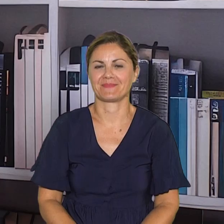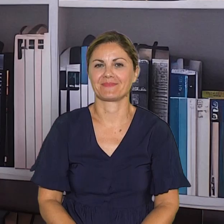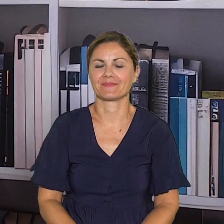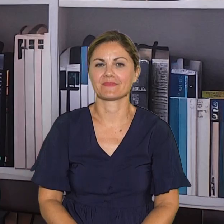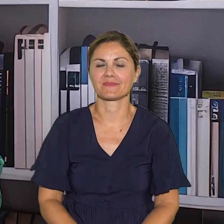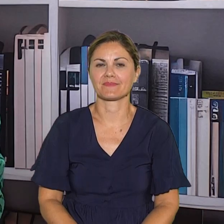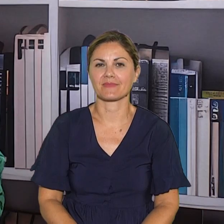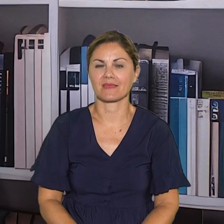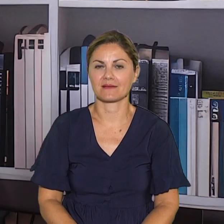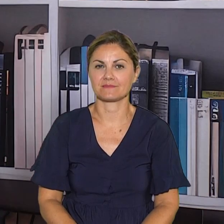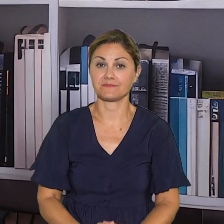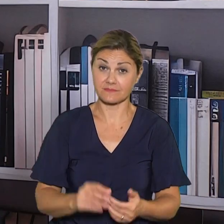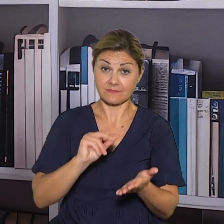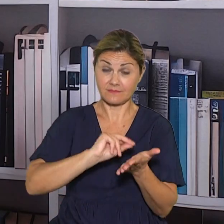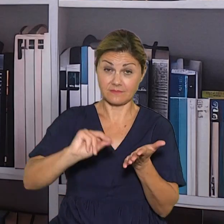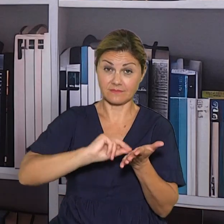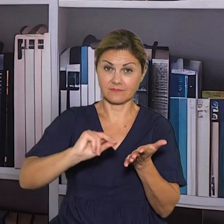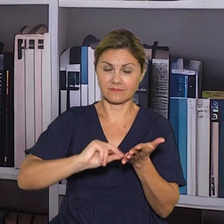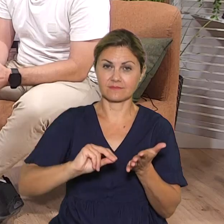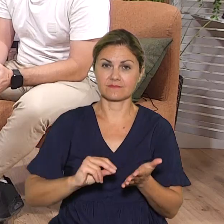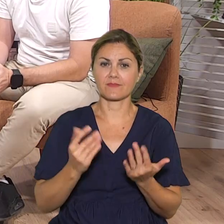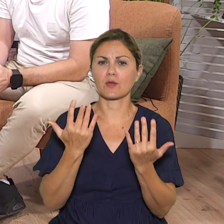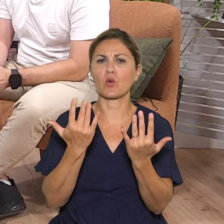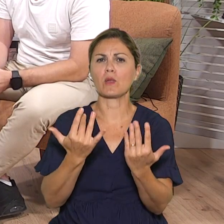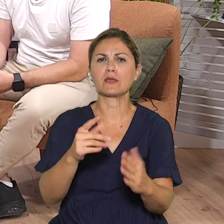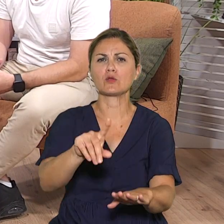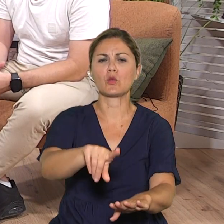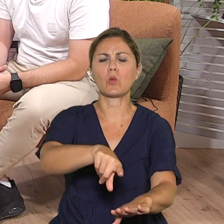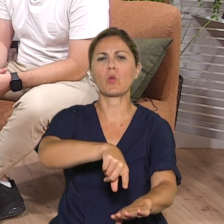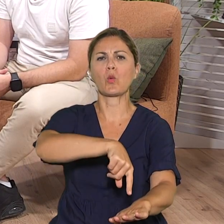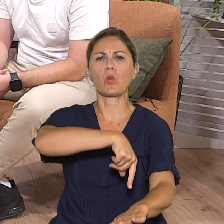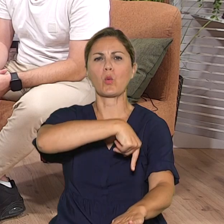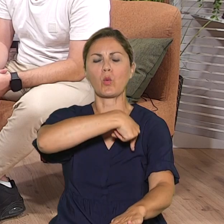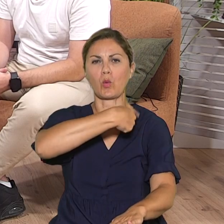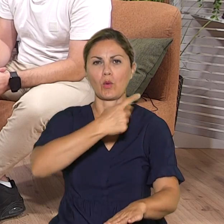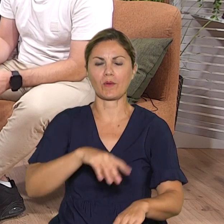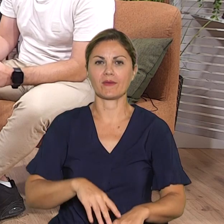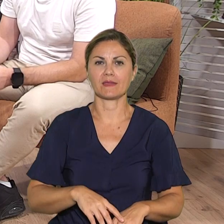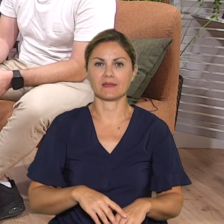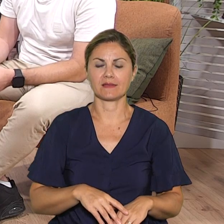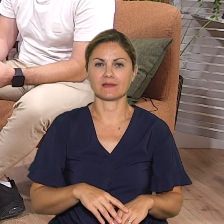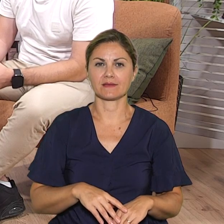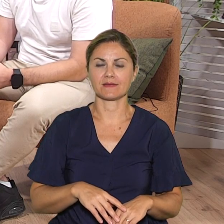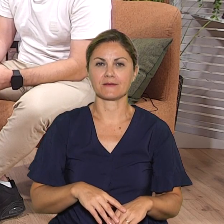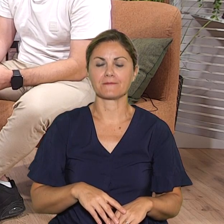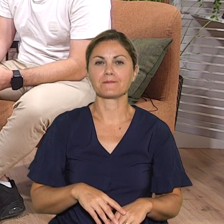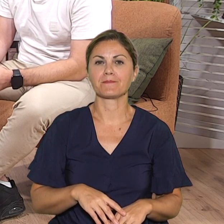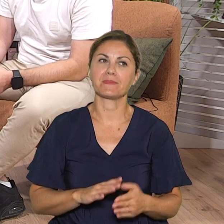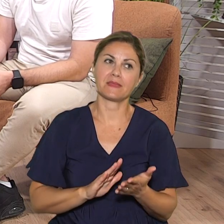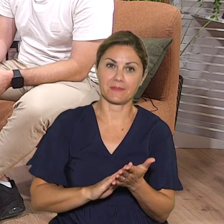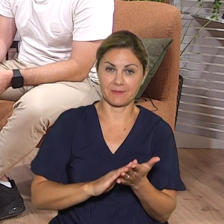to nastaje dalje. Kada pišete pjesmu, koliko traje to pisanje? Jeli budete, također